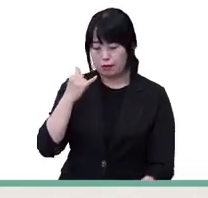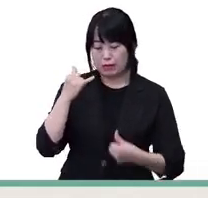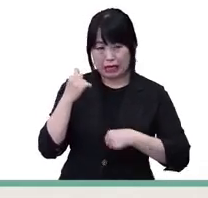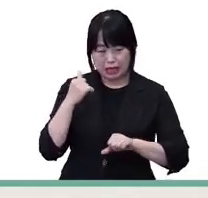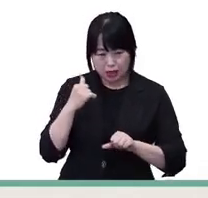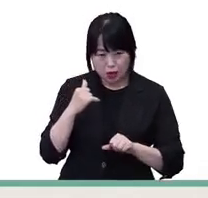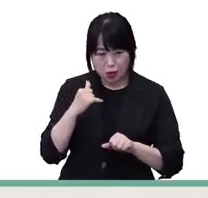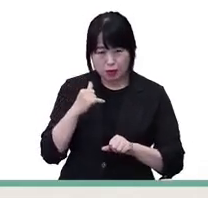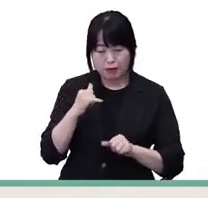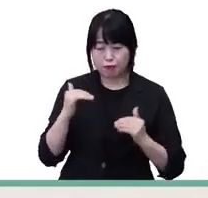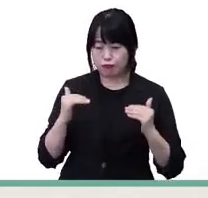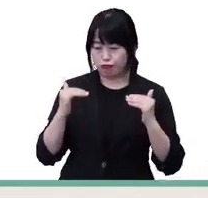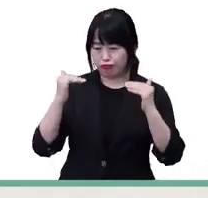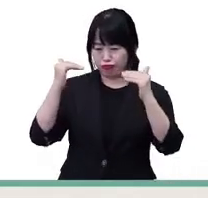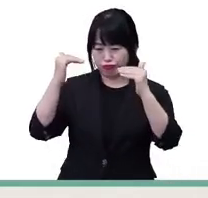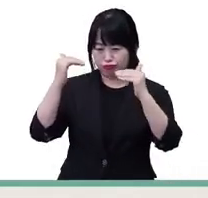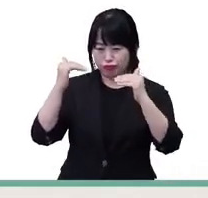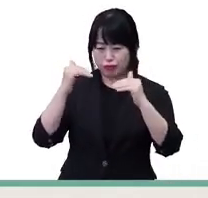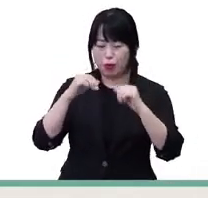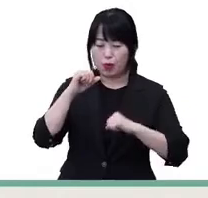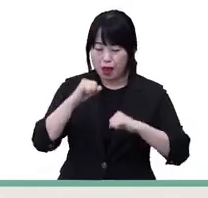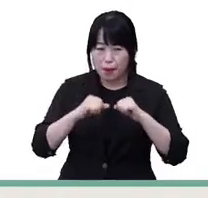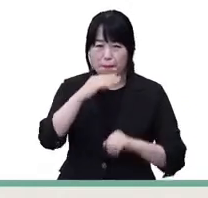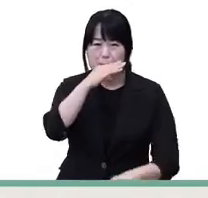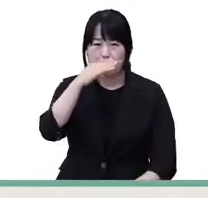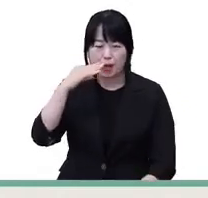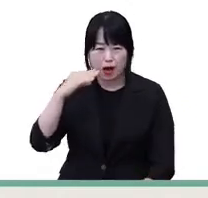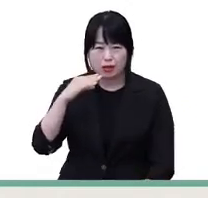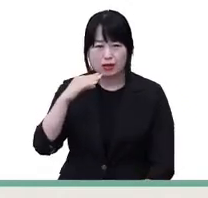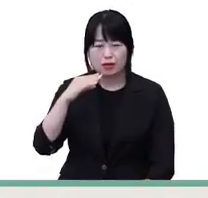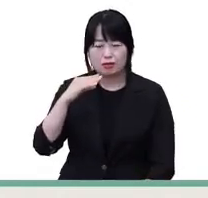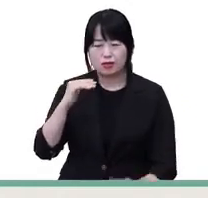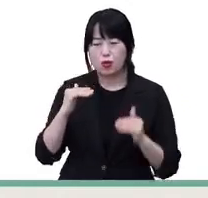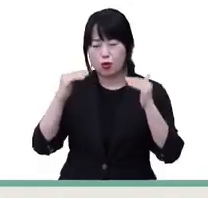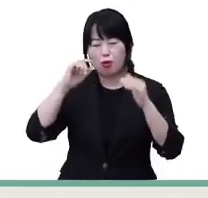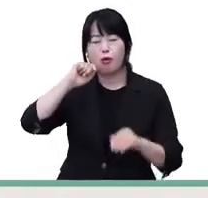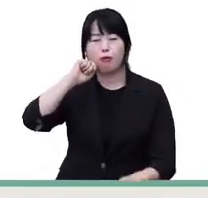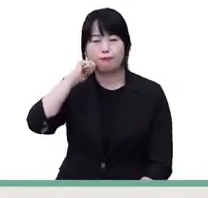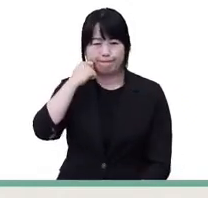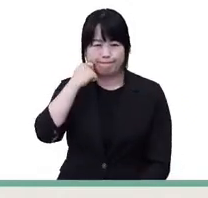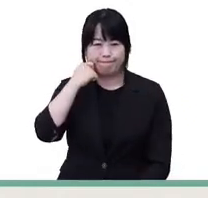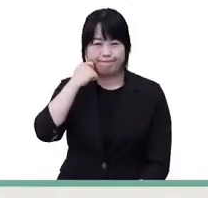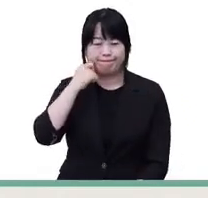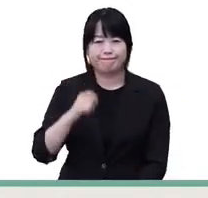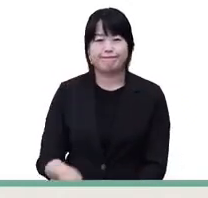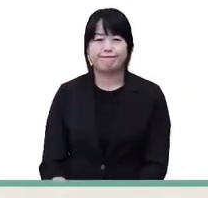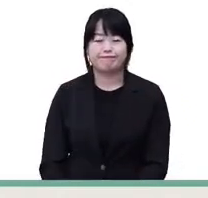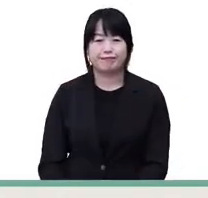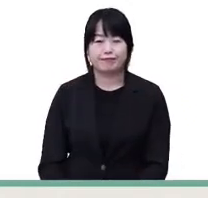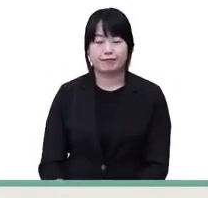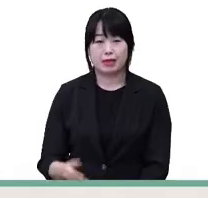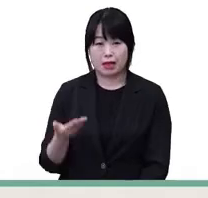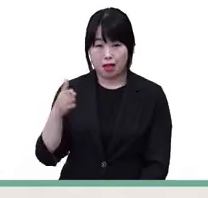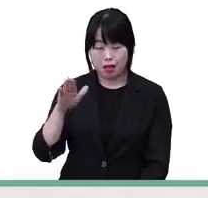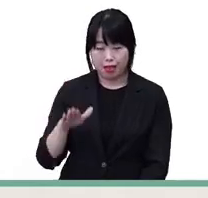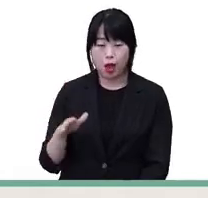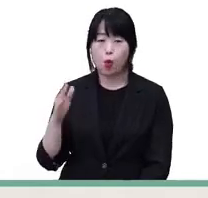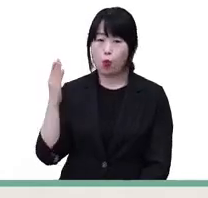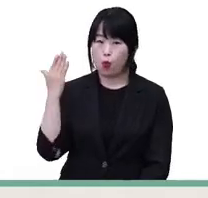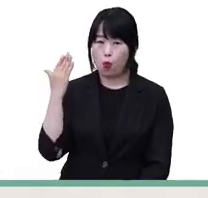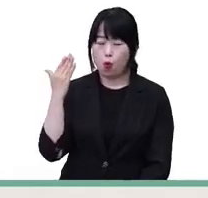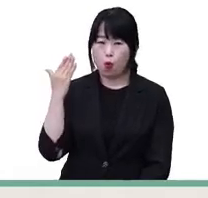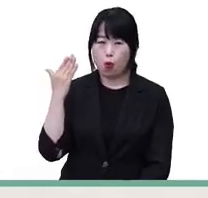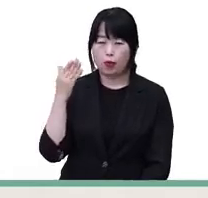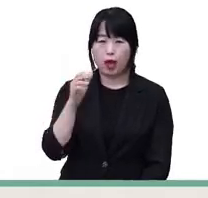정말로 정상적인 발달이 어려운 그런 상황이라고 이야기를 하면 됩니다. 그런데 최근에는 또